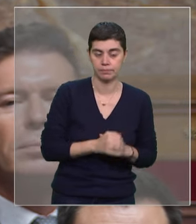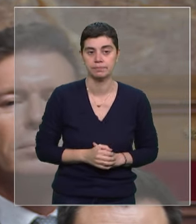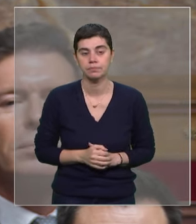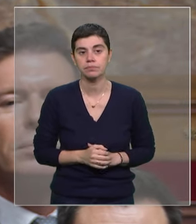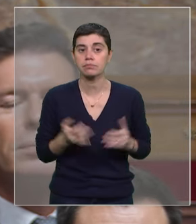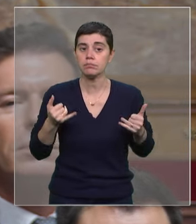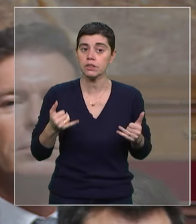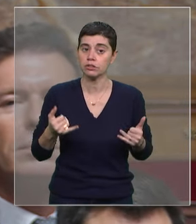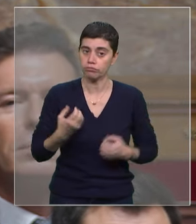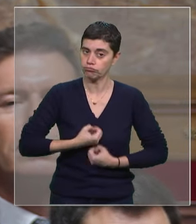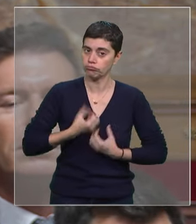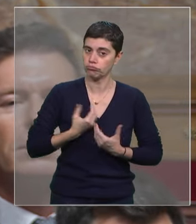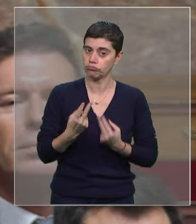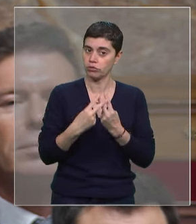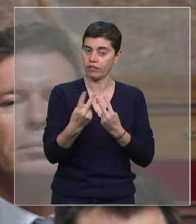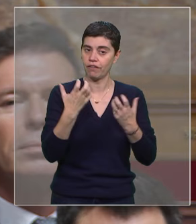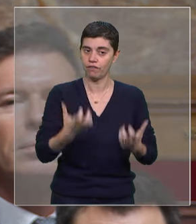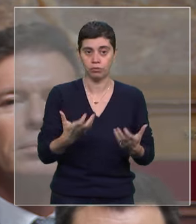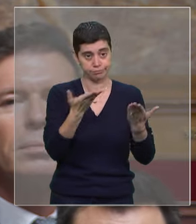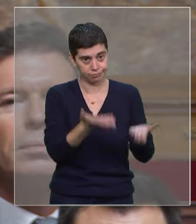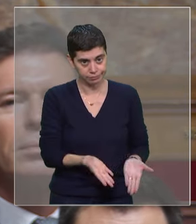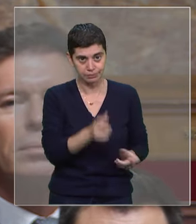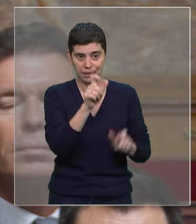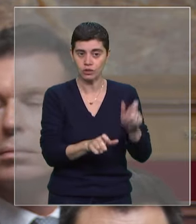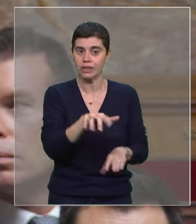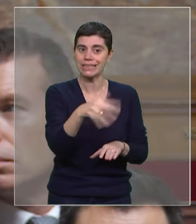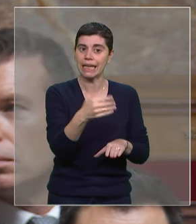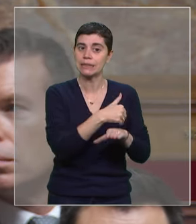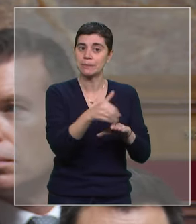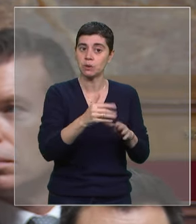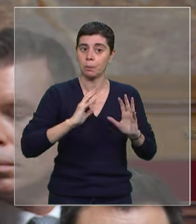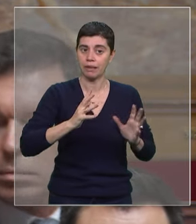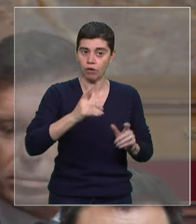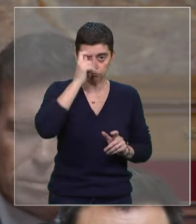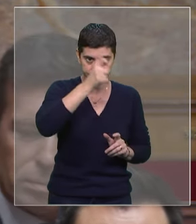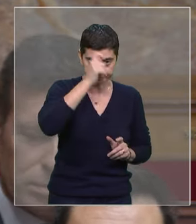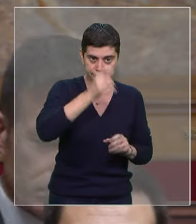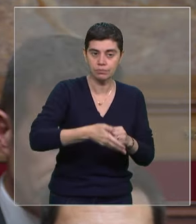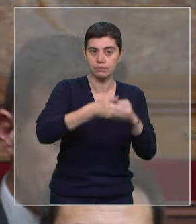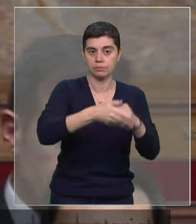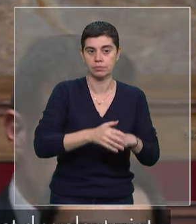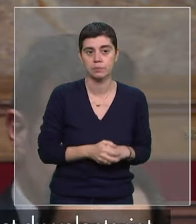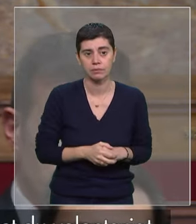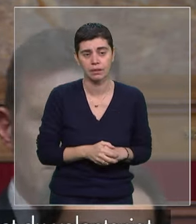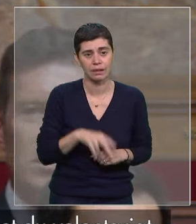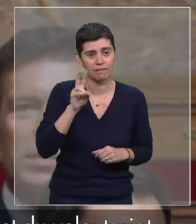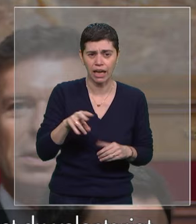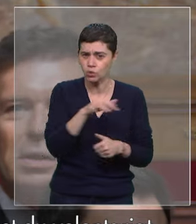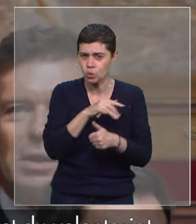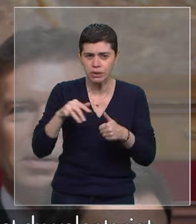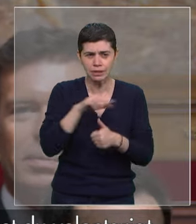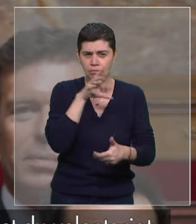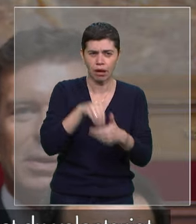ici exprimer toute notre reconnaissance et notre soutien à nos 15 millions de bénévoles. Ils sont des maillons essentiels de notre